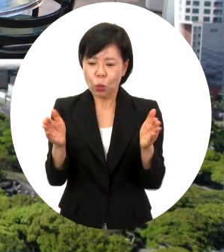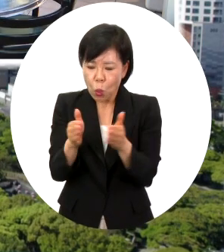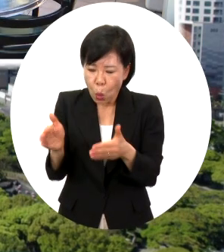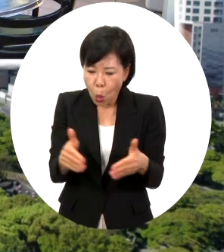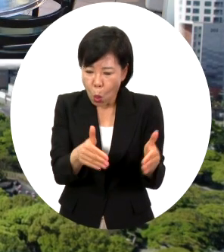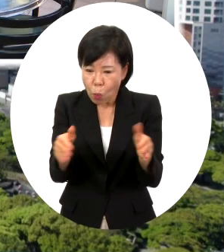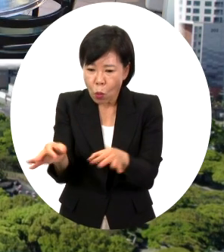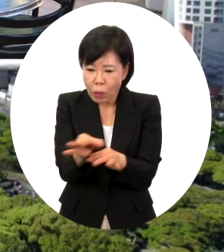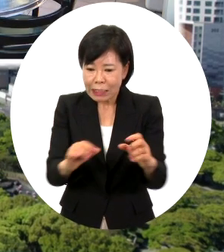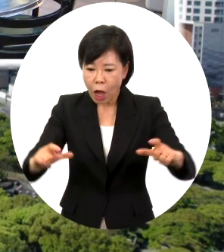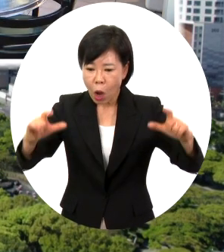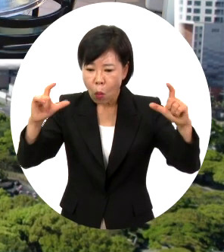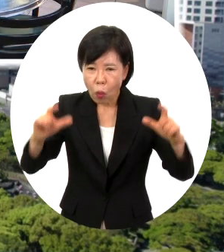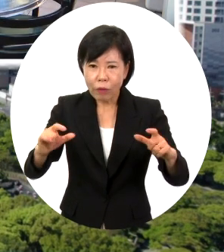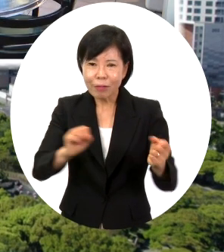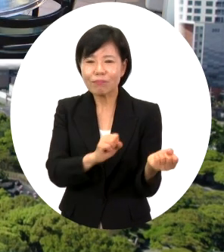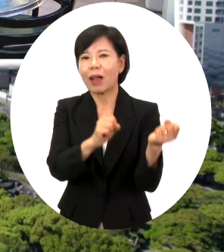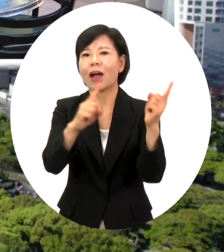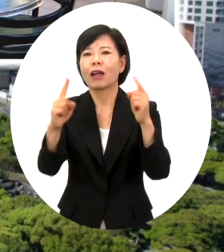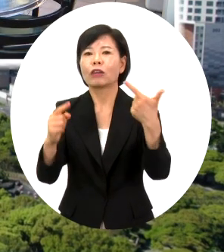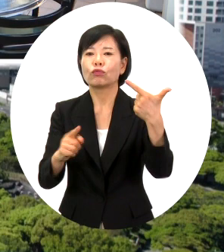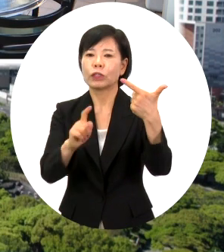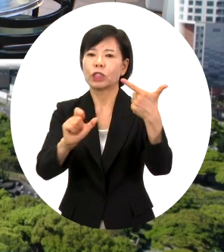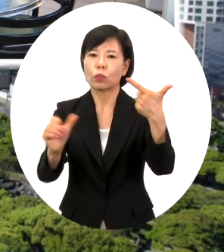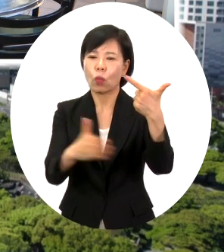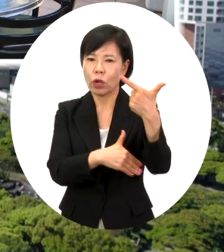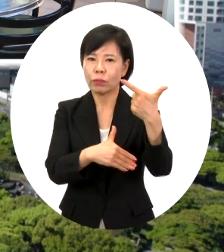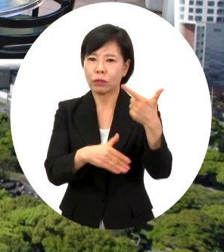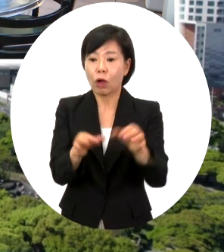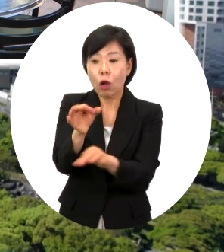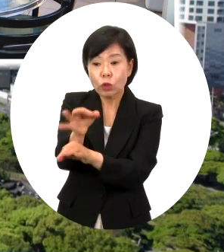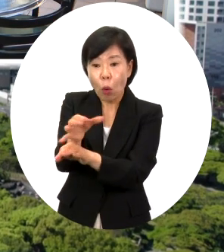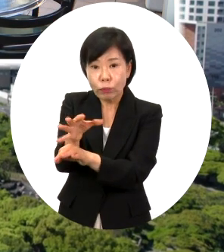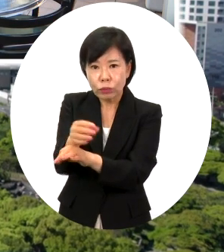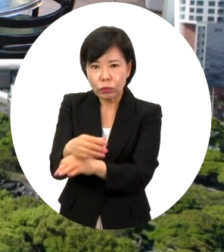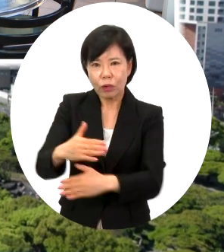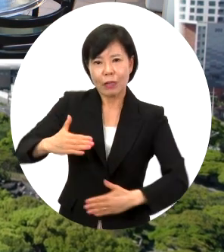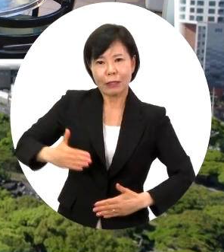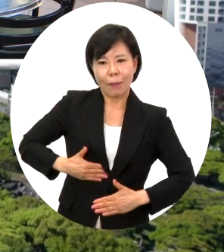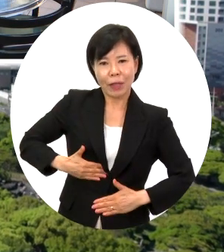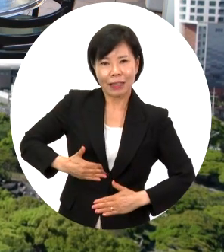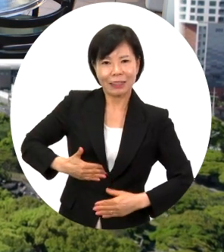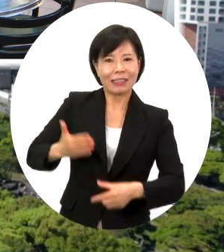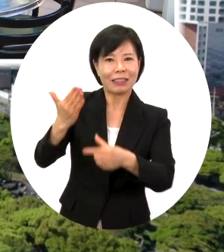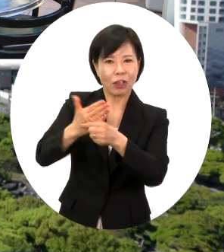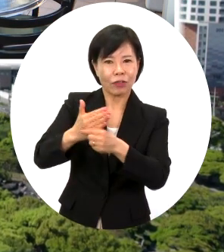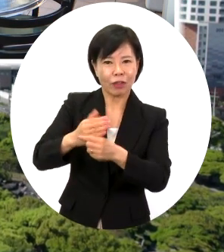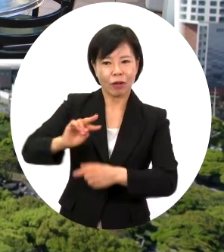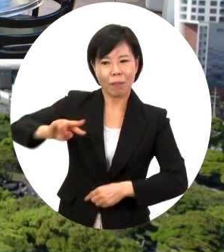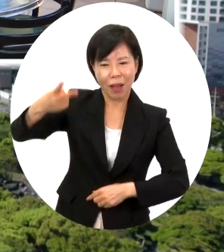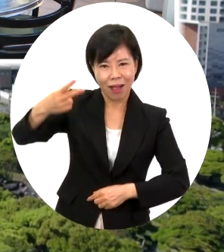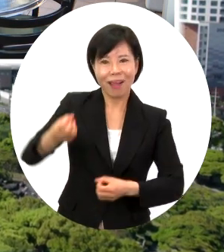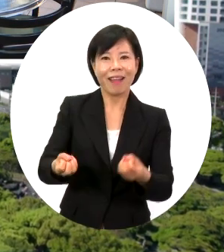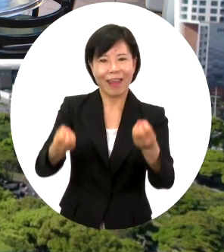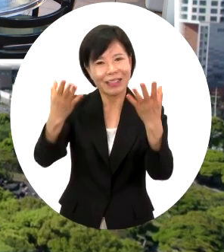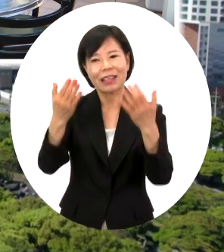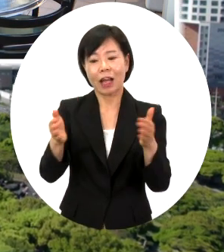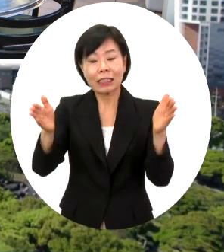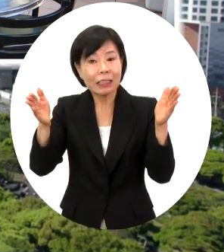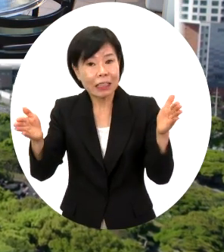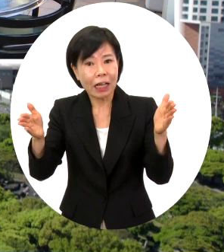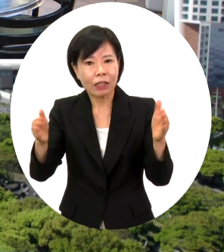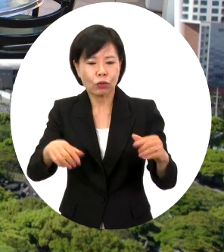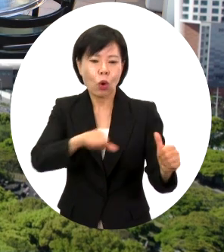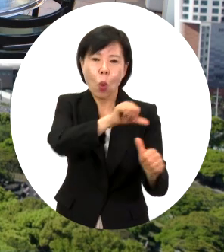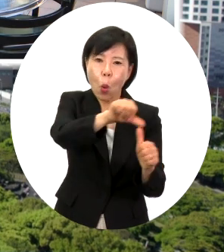제주도가 골목상권 기 살리기 2환으로 6월 15일부터 골목에서 쇼핑하기 탐나는 전 환급 행사를 진행합니다.